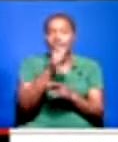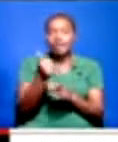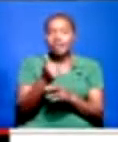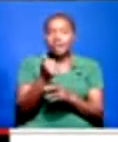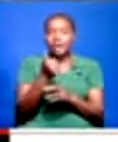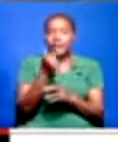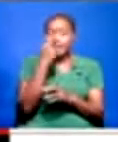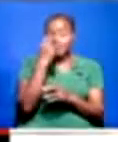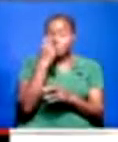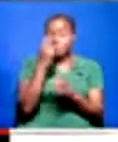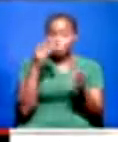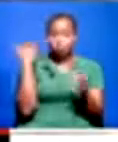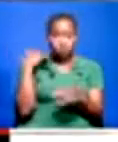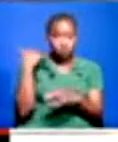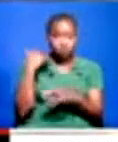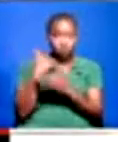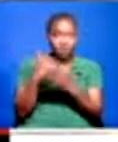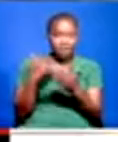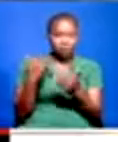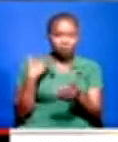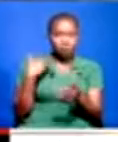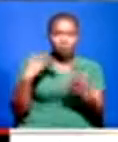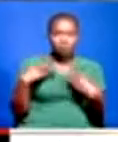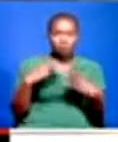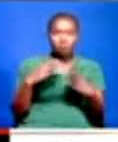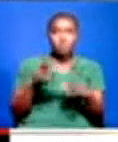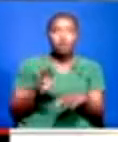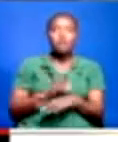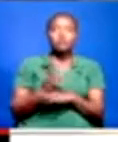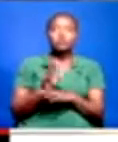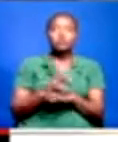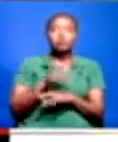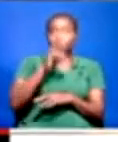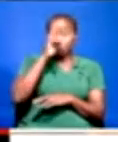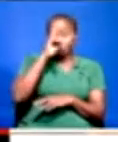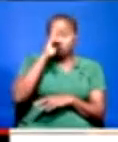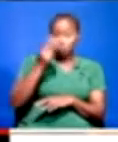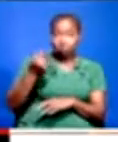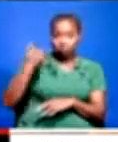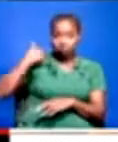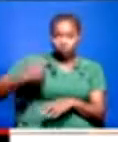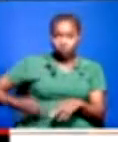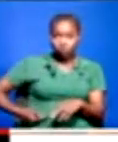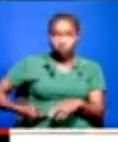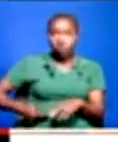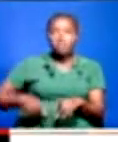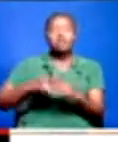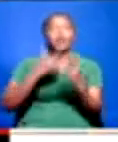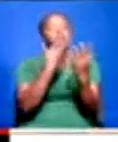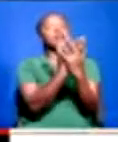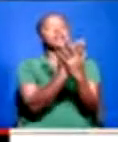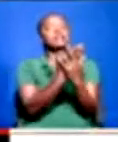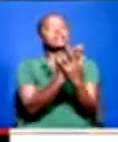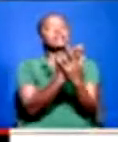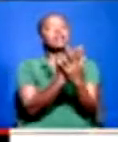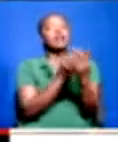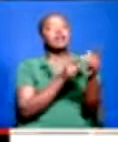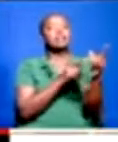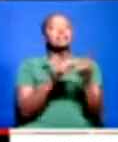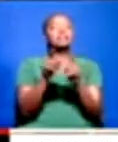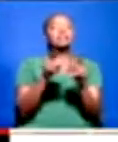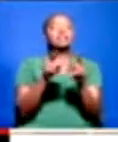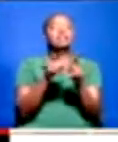hilo ambao wanaohangaisha watu kwa kutumia sare za polisi wametiwa nguvuni wakisafirisha mali ya